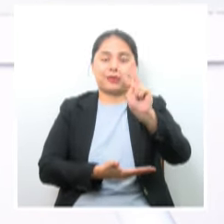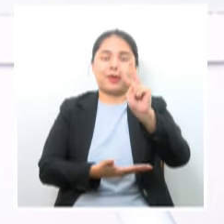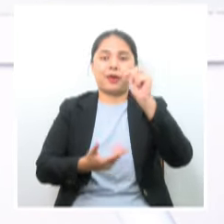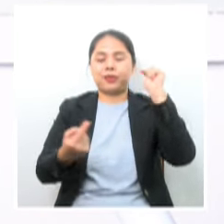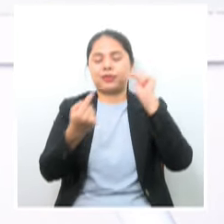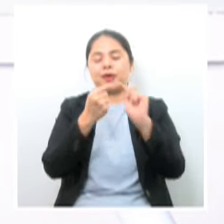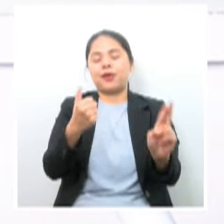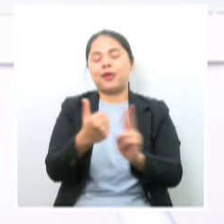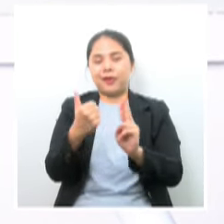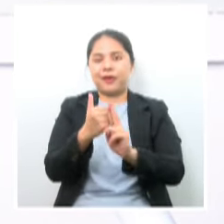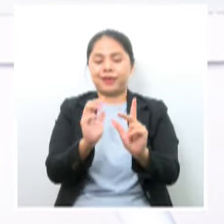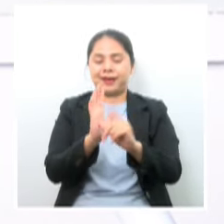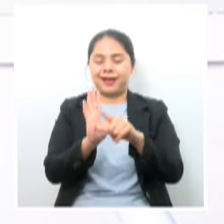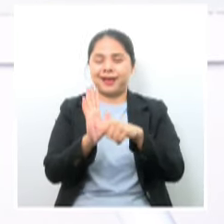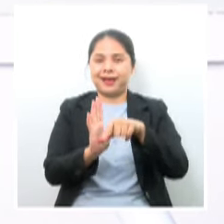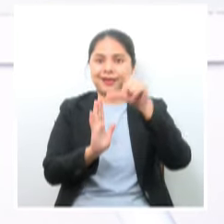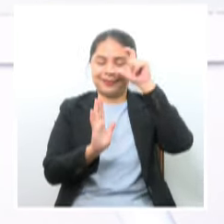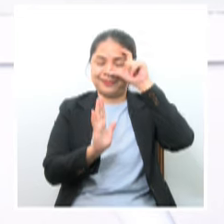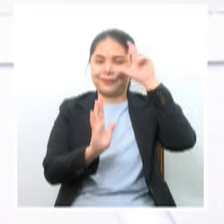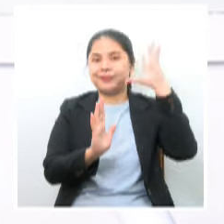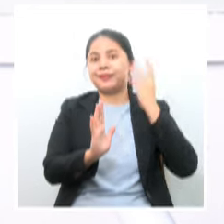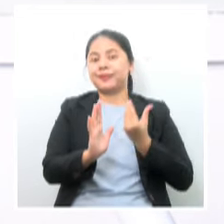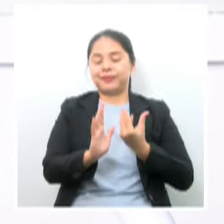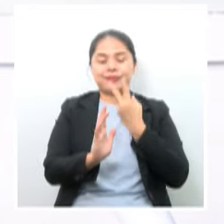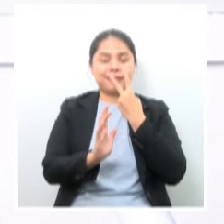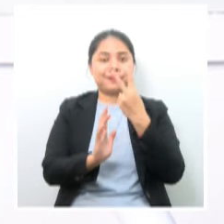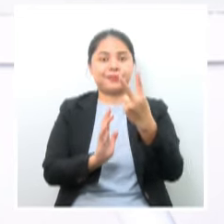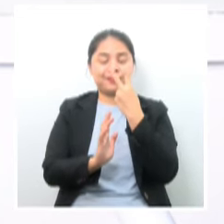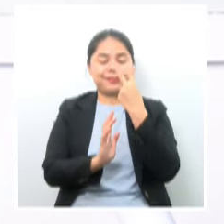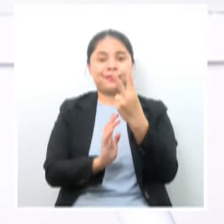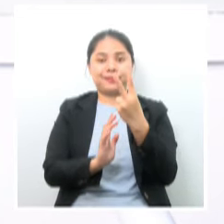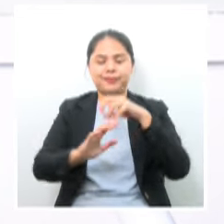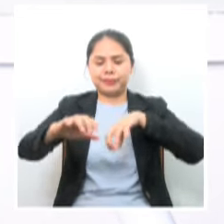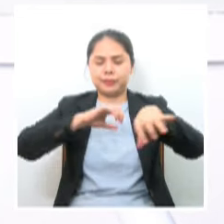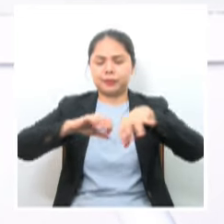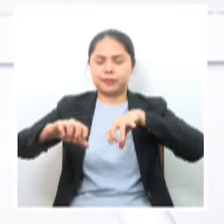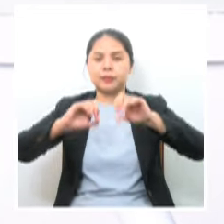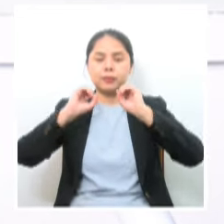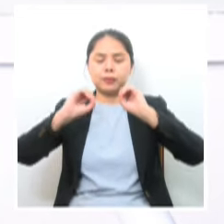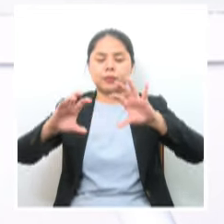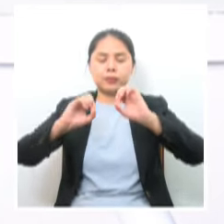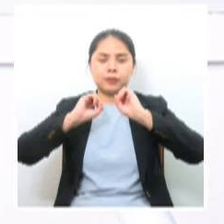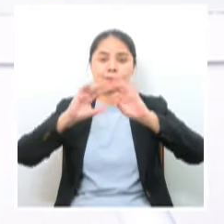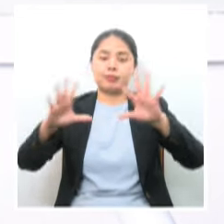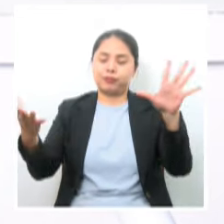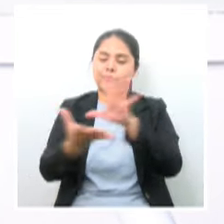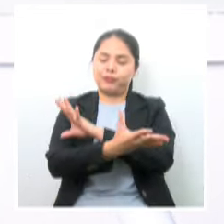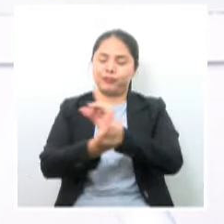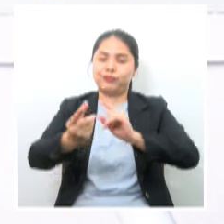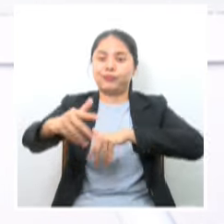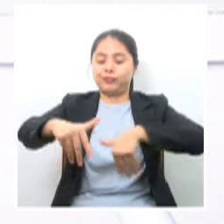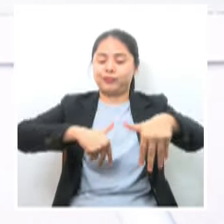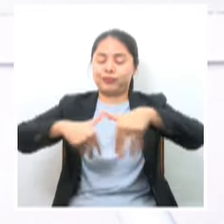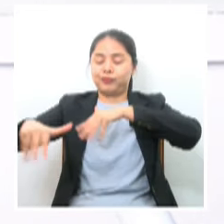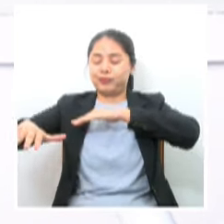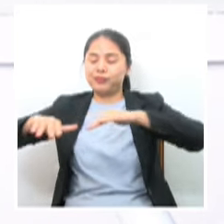ท่านรองเลขาธิการคณะกรรมการการศึกษาขั้นพื้นฐานนะคะจะพาเราไปดูการจัดการเรียนการสอนนะคะที่ควบคู่ไปกับวัฒนธรรมท้องถิ่นที่มี